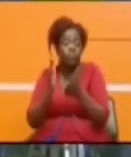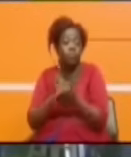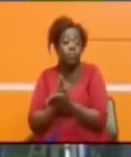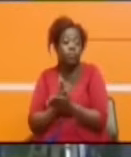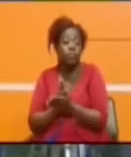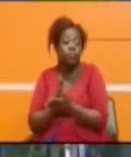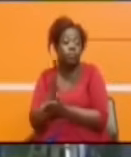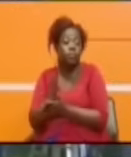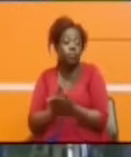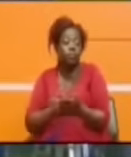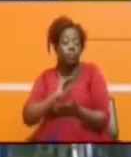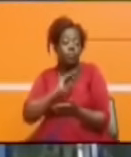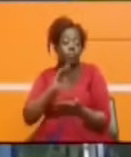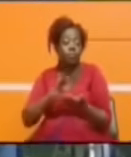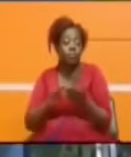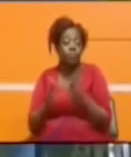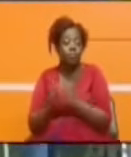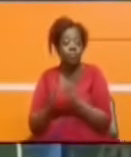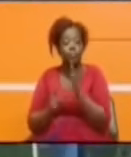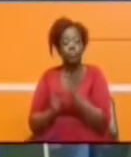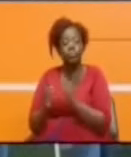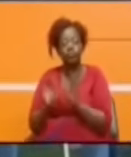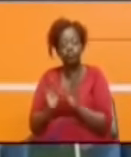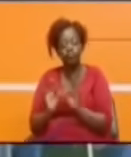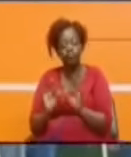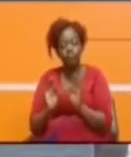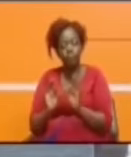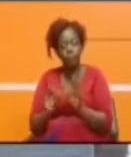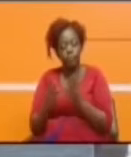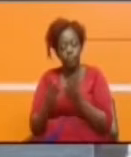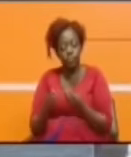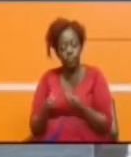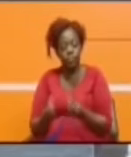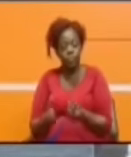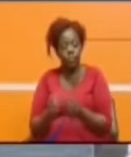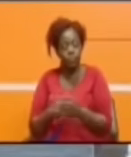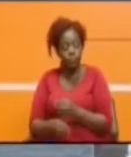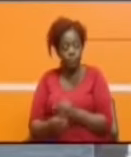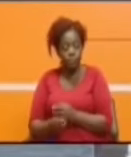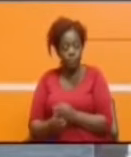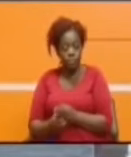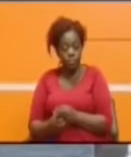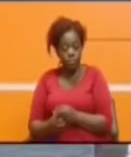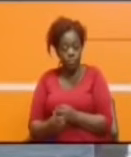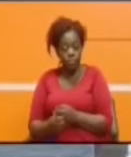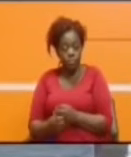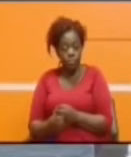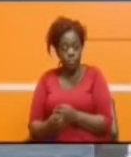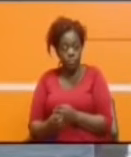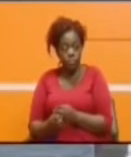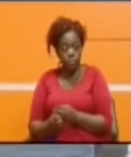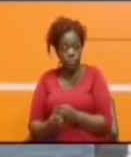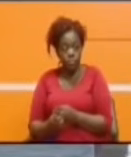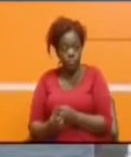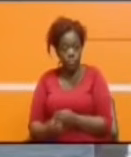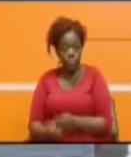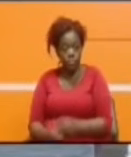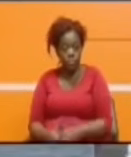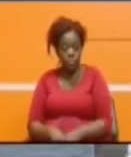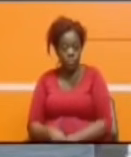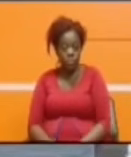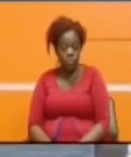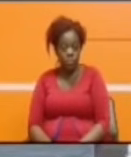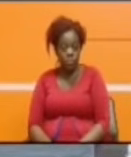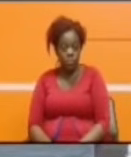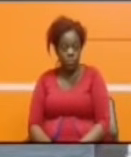Some of our partners have developed very smart solutions. Abandi bafuna engeri